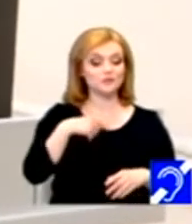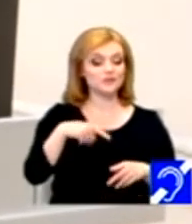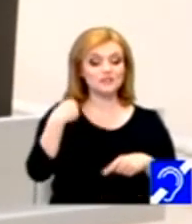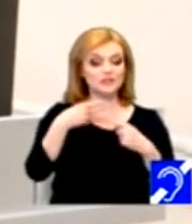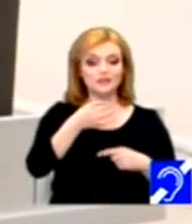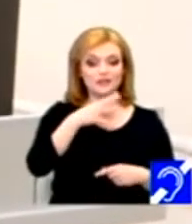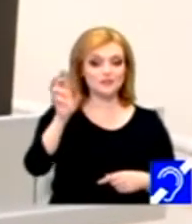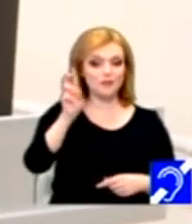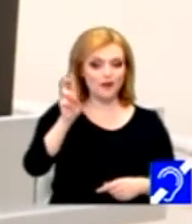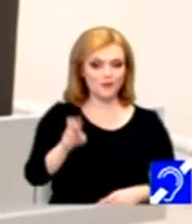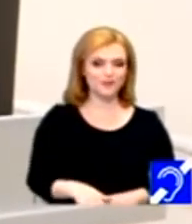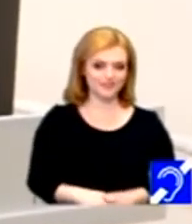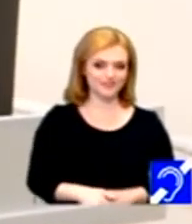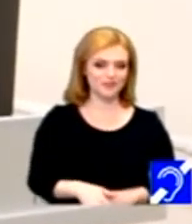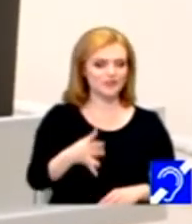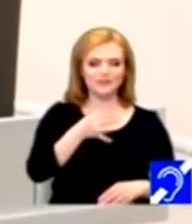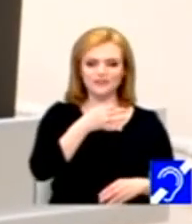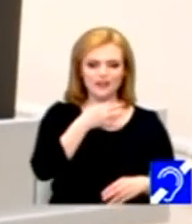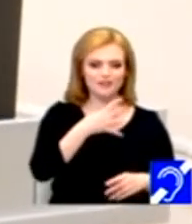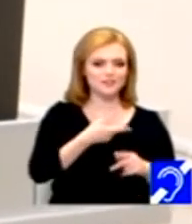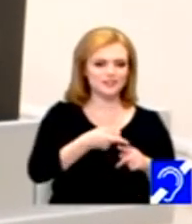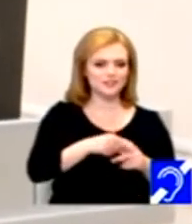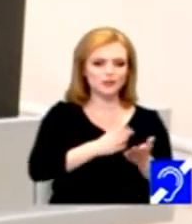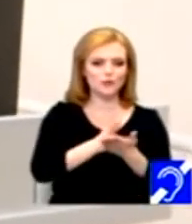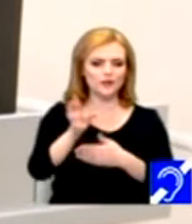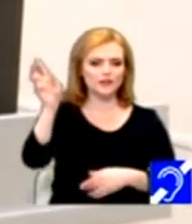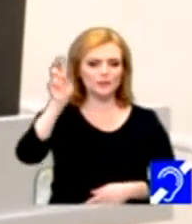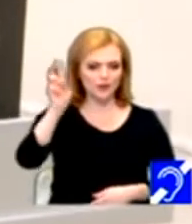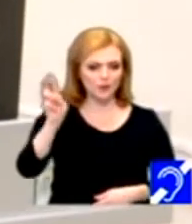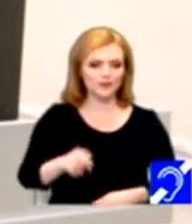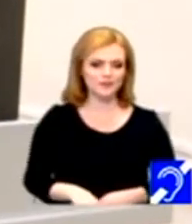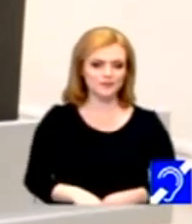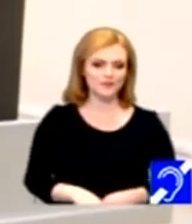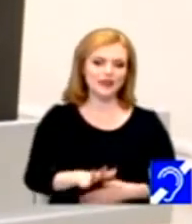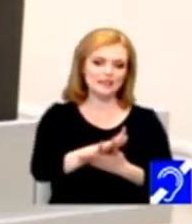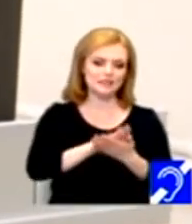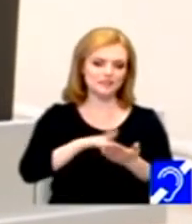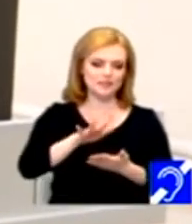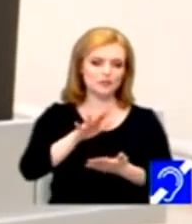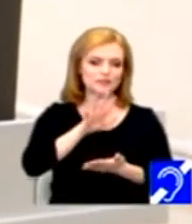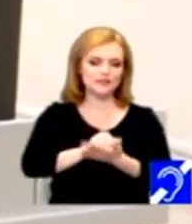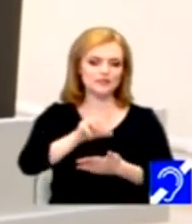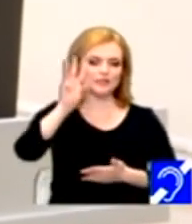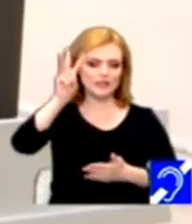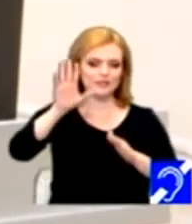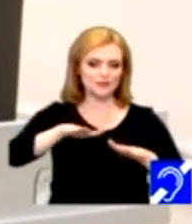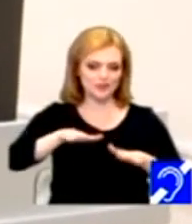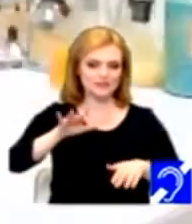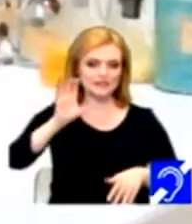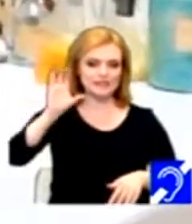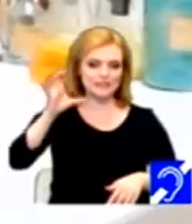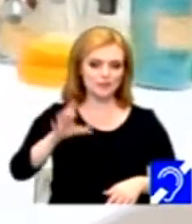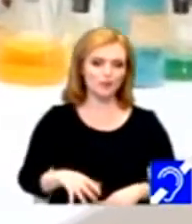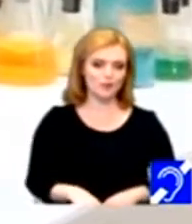am dragoste față de aceste domenii încă din copilărie și nu în ultimul rând această dragoste a dezvoltat și părinții, care